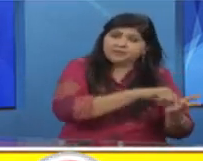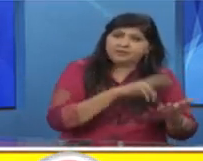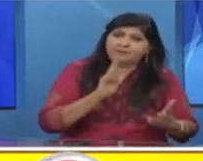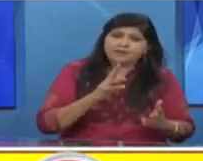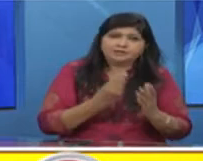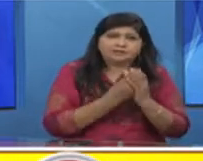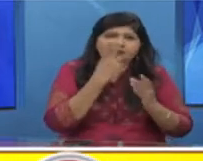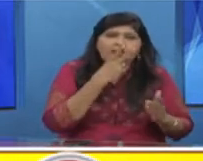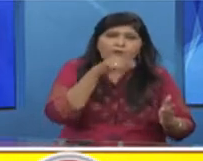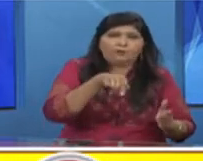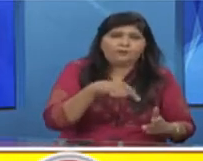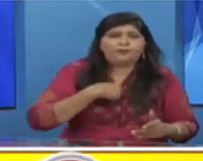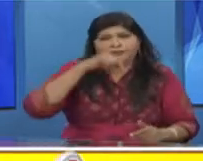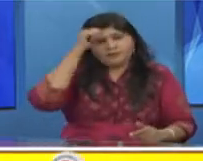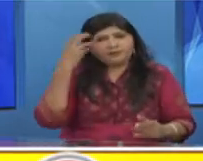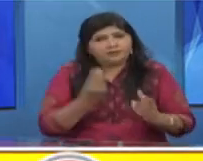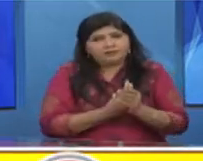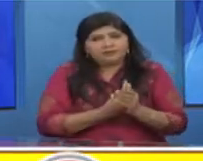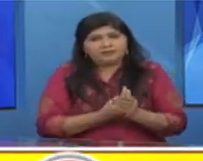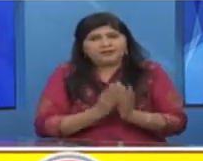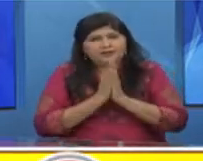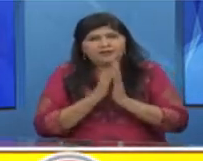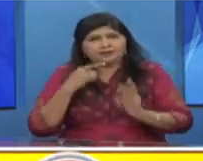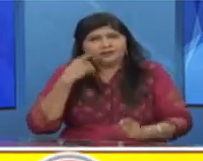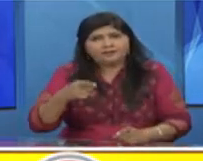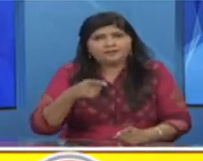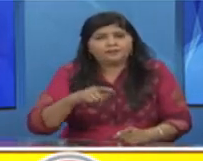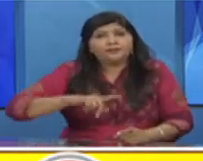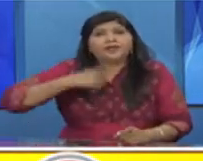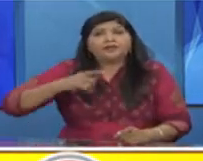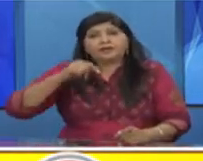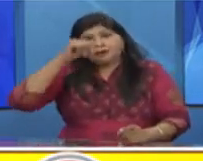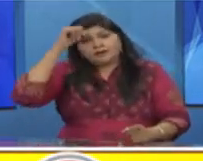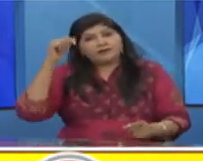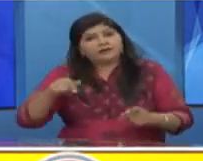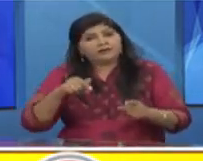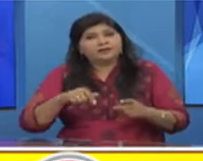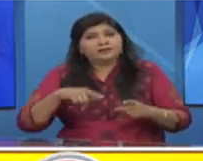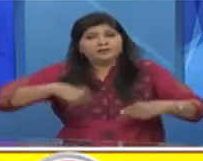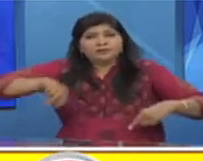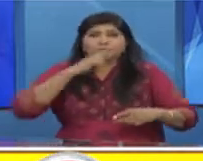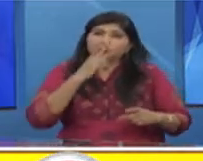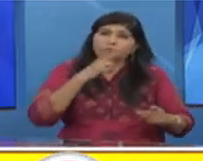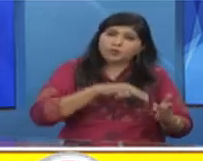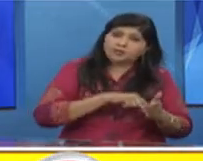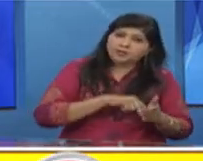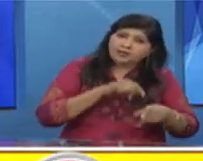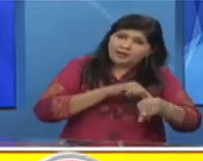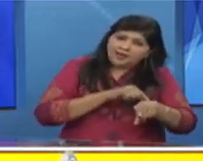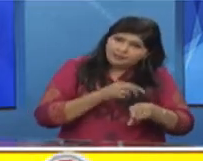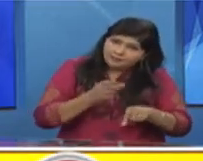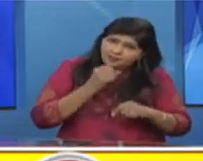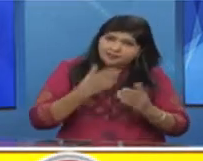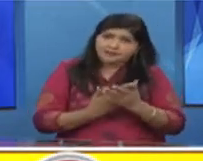देखने तो जाएंगे ही, लेकिन मेरा आग्रह जो है कि हर हिंदुस्तानी जो यात्रा करने के लिए समय निकालता